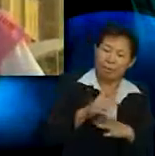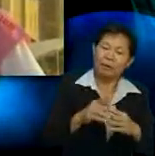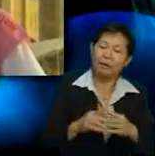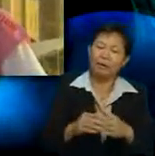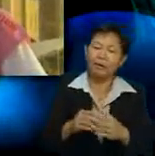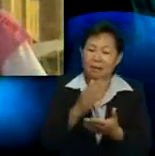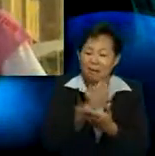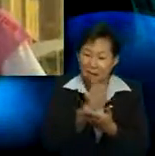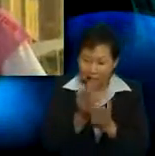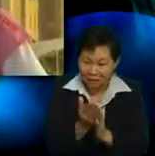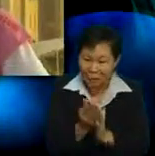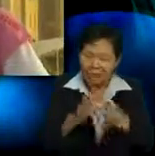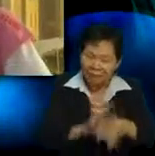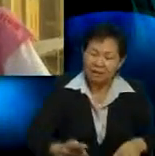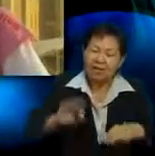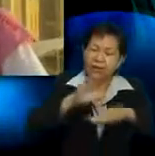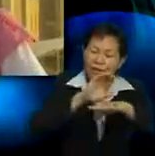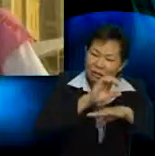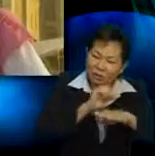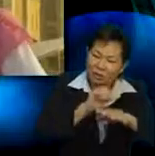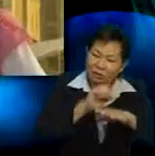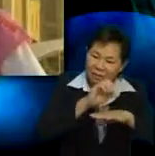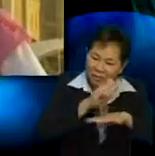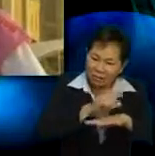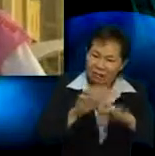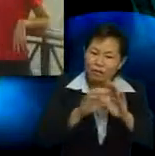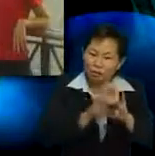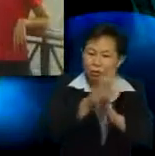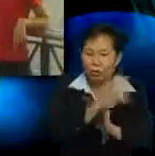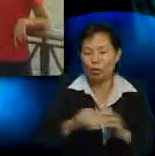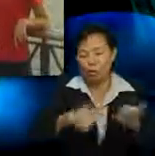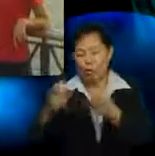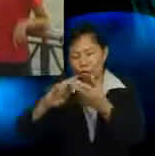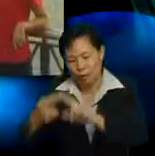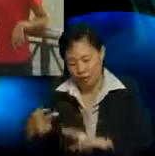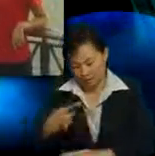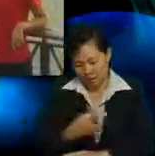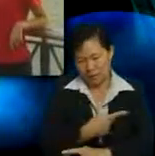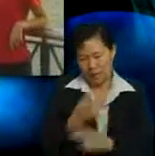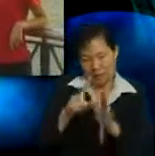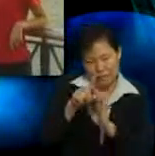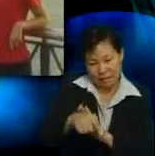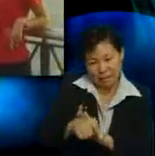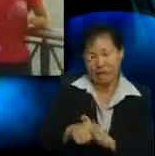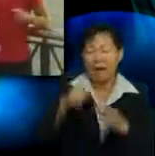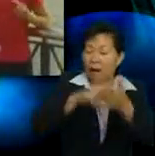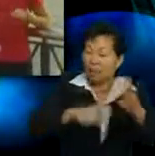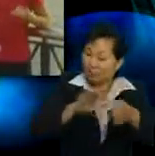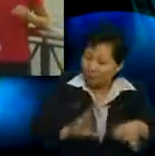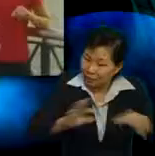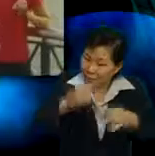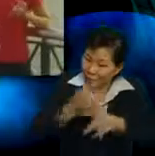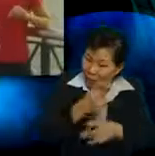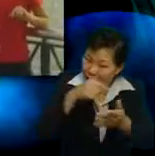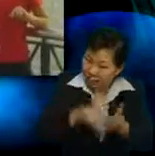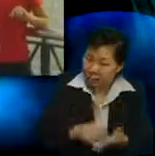mendengar kisah teladan dengan gaya dan kreativiti oleh rakan kita sebentar nanti. Apa pula kisah kali ini? Mungkin berkait